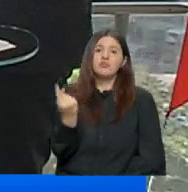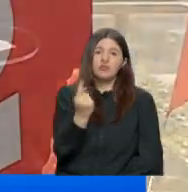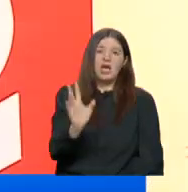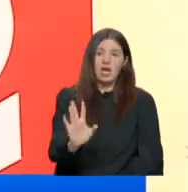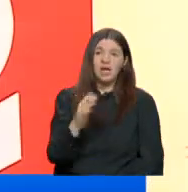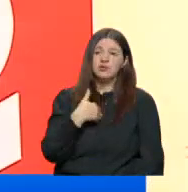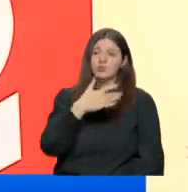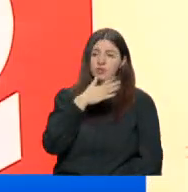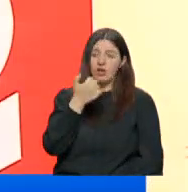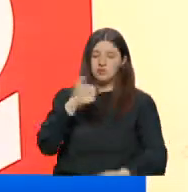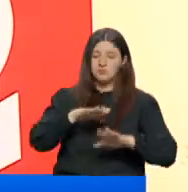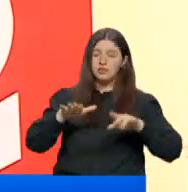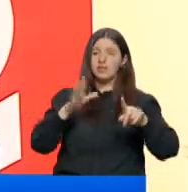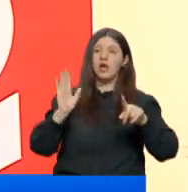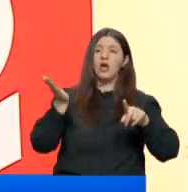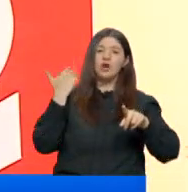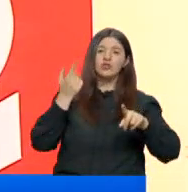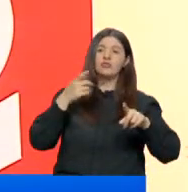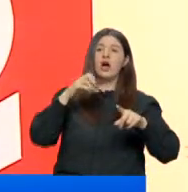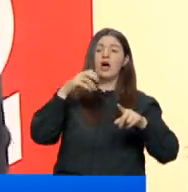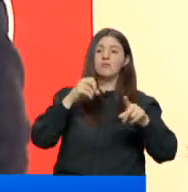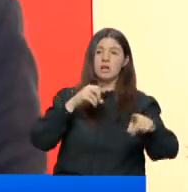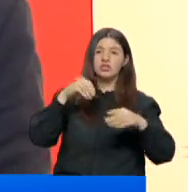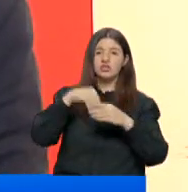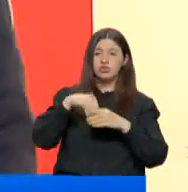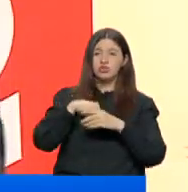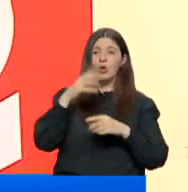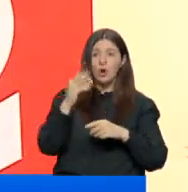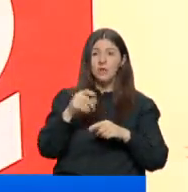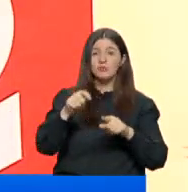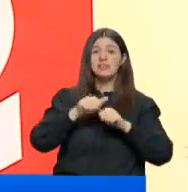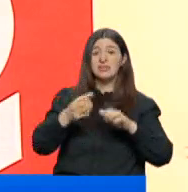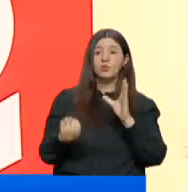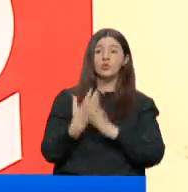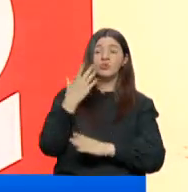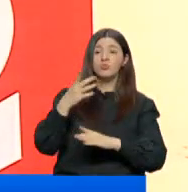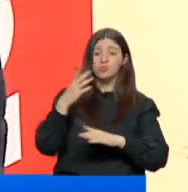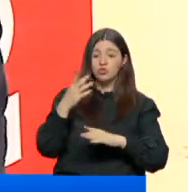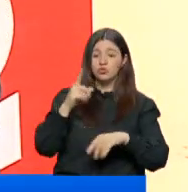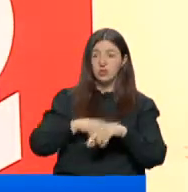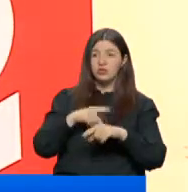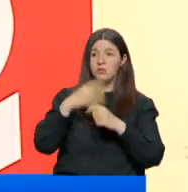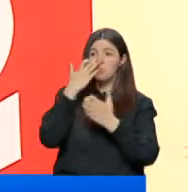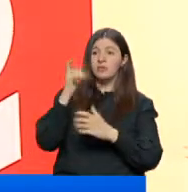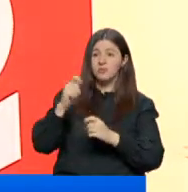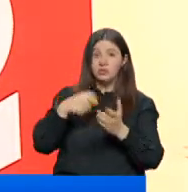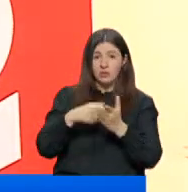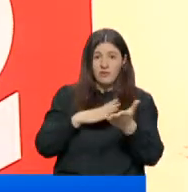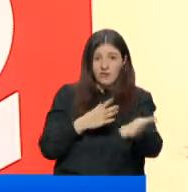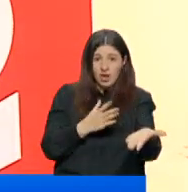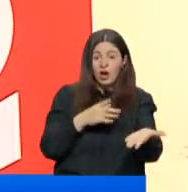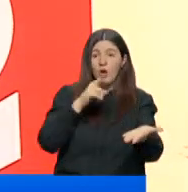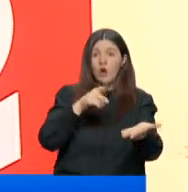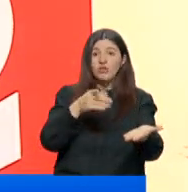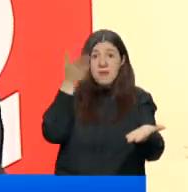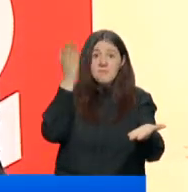Yani biliyoruz ki Altılı Masa'da daha önce Adalet ve Kalkınma Partisi içerisinde olan bu sistemi kuruluşu sürecinde katkı vermiş isimler de var. Şimdi